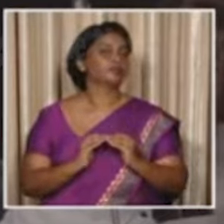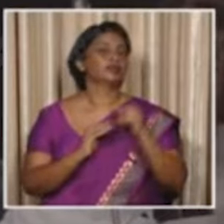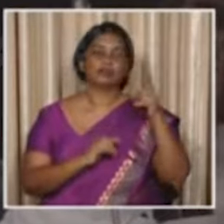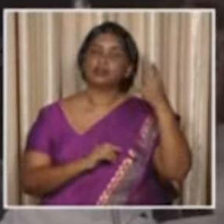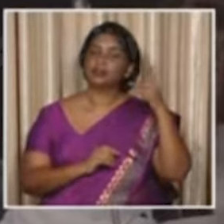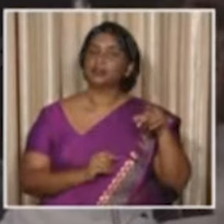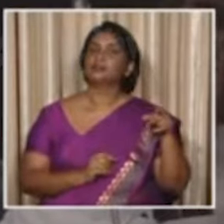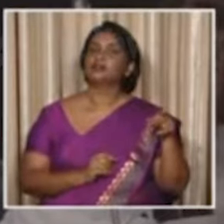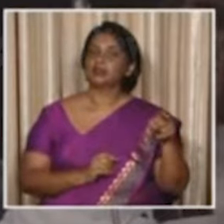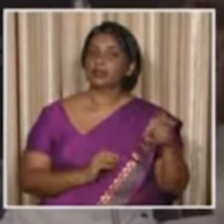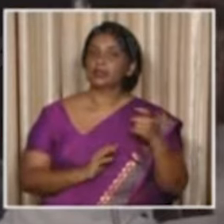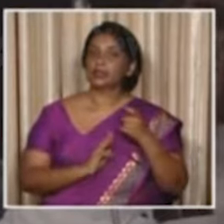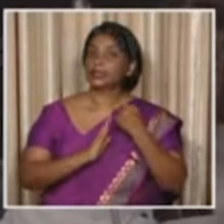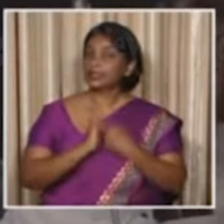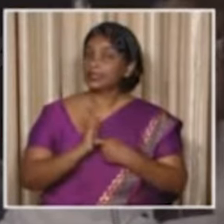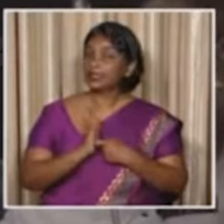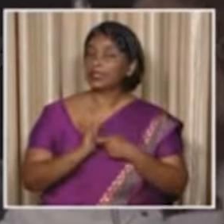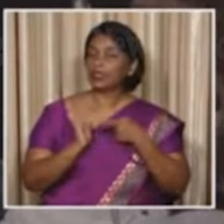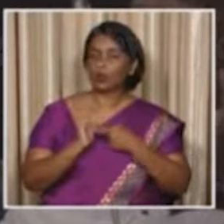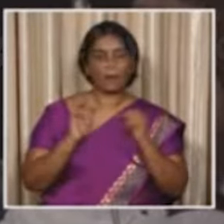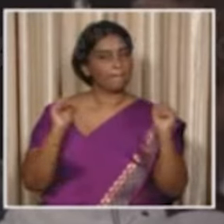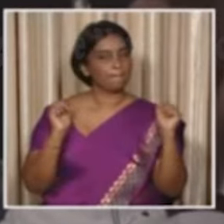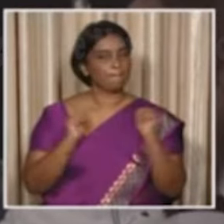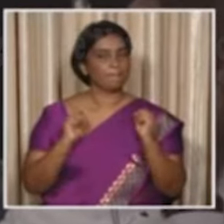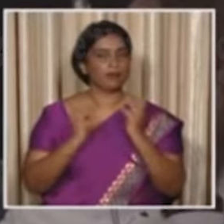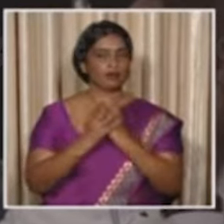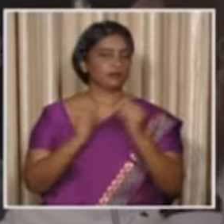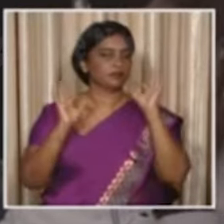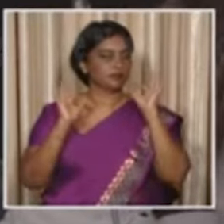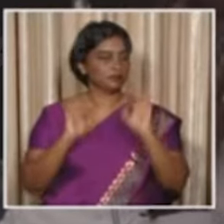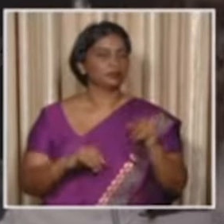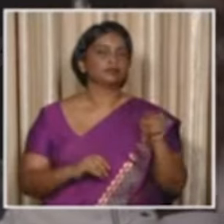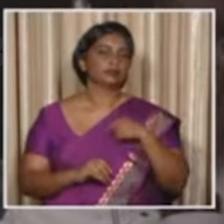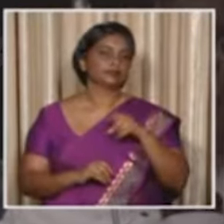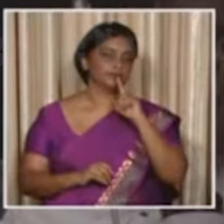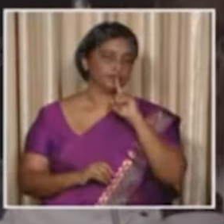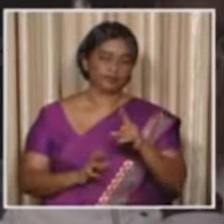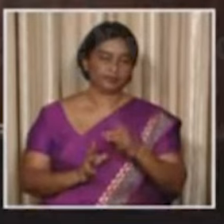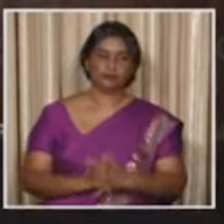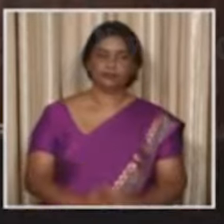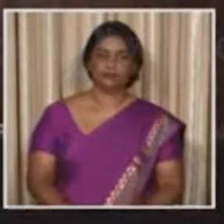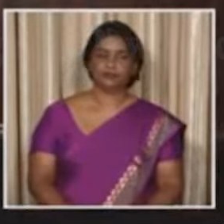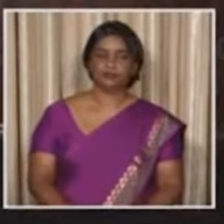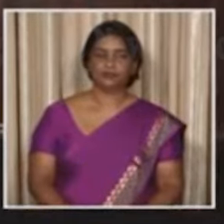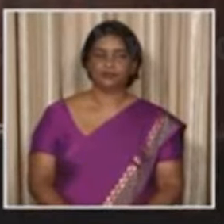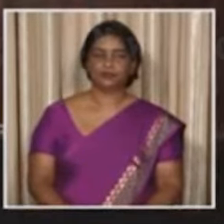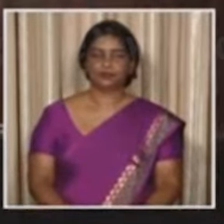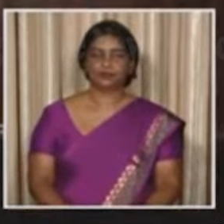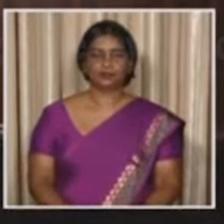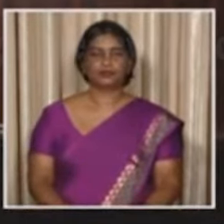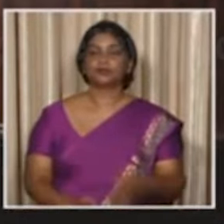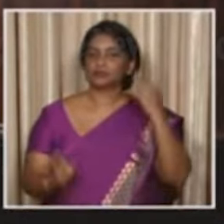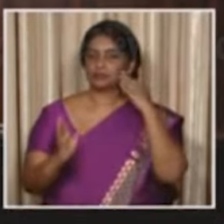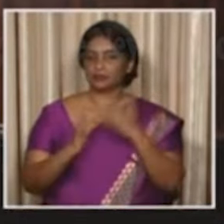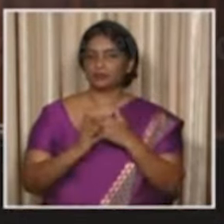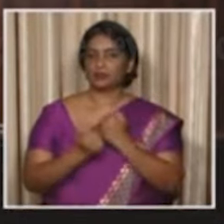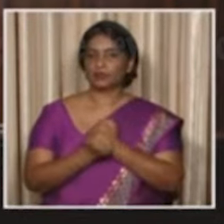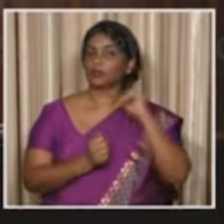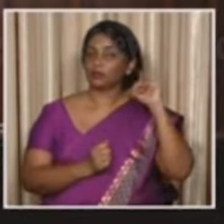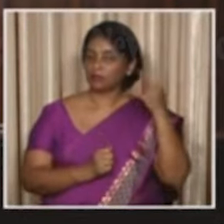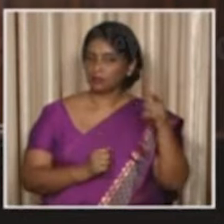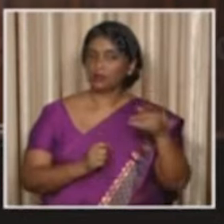මේ නීතියට තියෙන බය නැති කරන්න එපයි කියන කාරණේ තමයි මම අවධාරණය කරන්නේ. බොහොම ස්තුතියි. ඒ කාරණය සම්බන්ධව ගරු